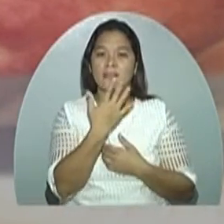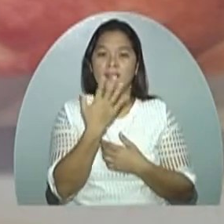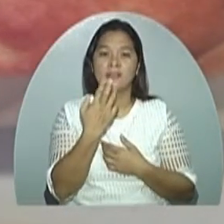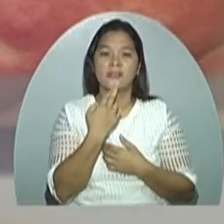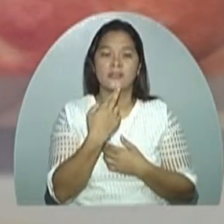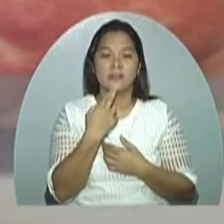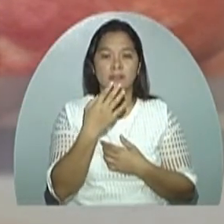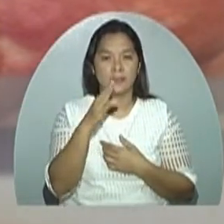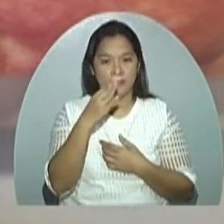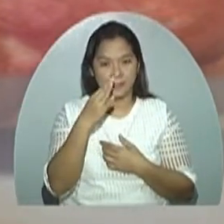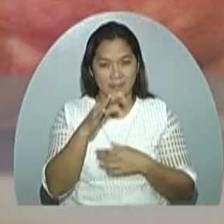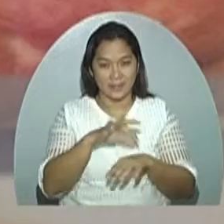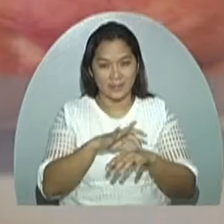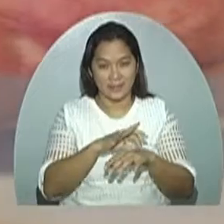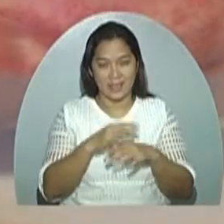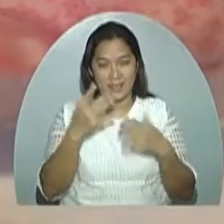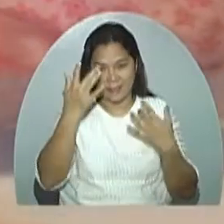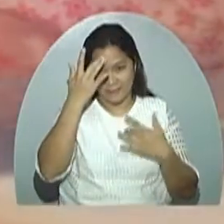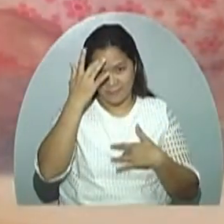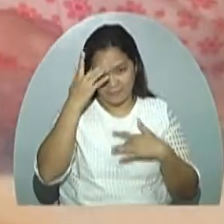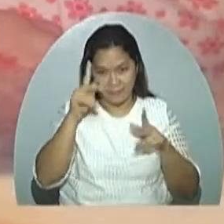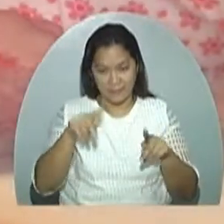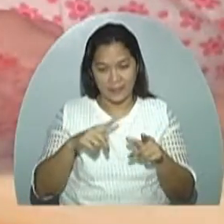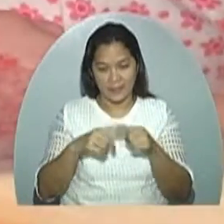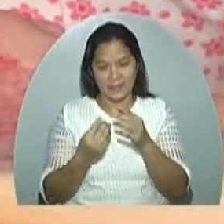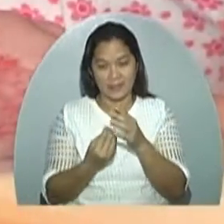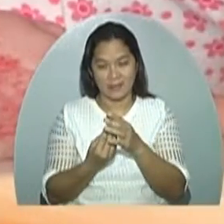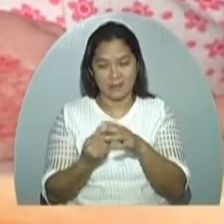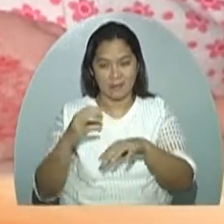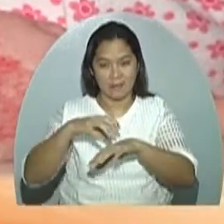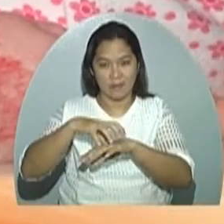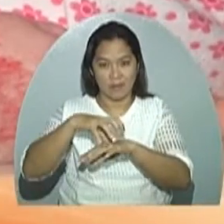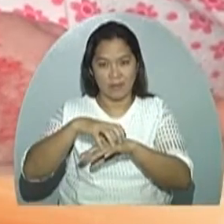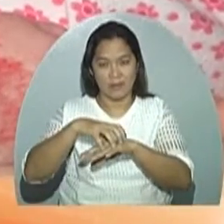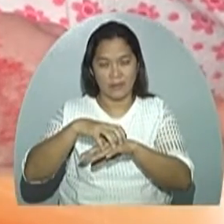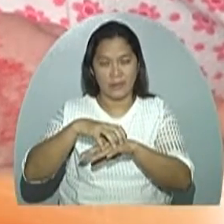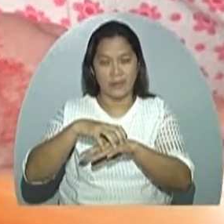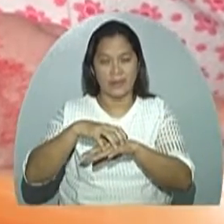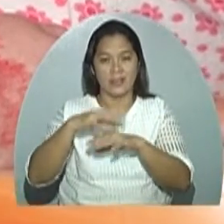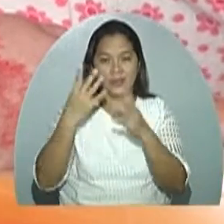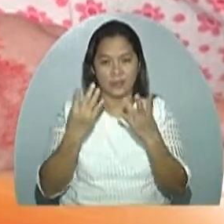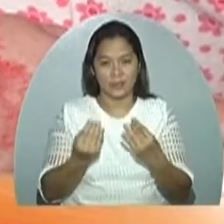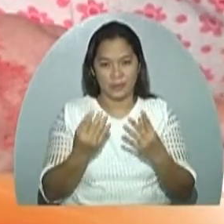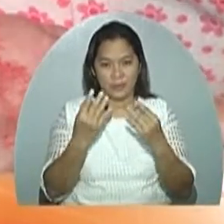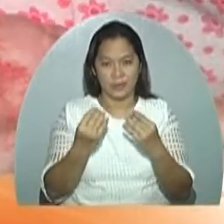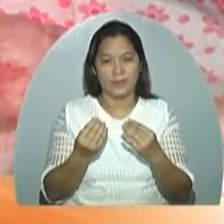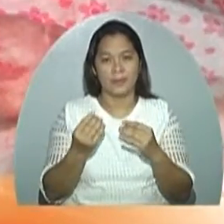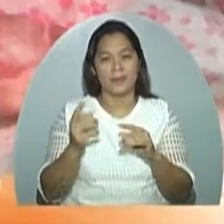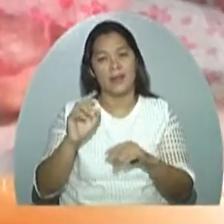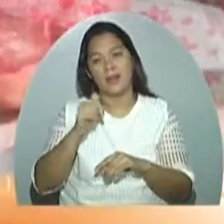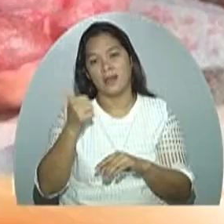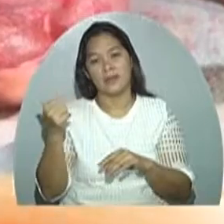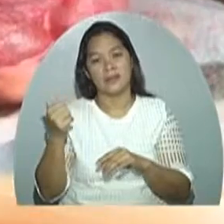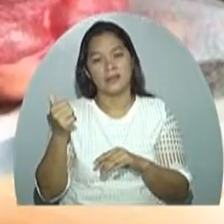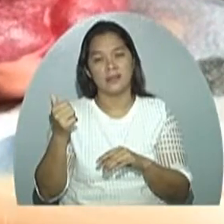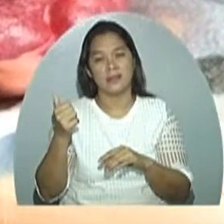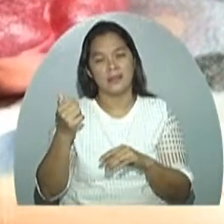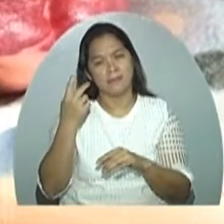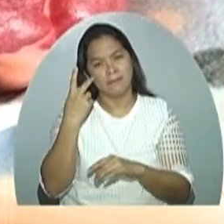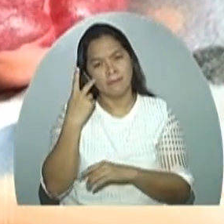pula o bughaw na balat ang may sakit. Bumubukol din ito at kadalasan ay malambot. Sa ibang kaso